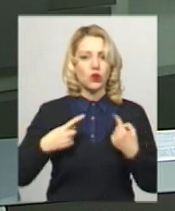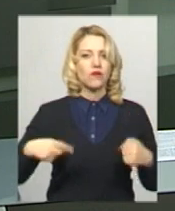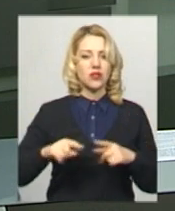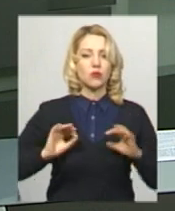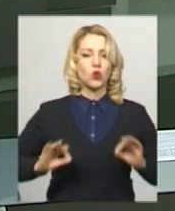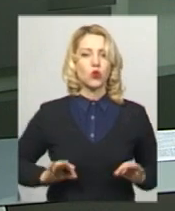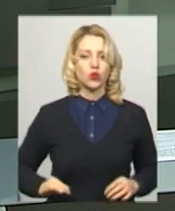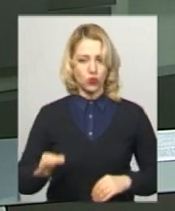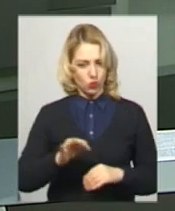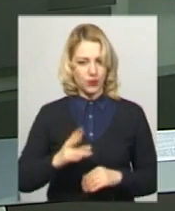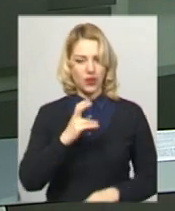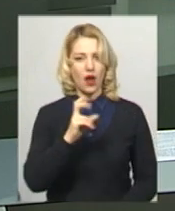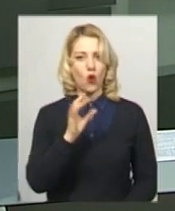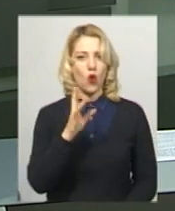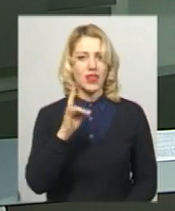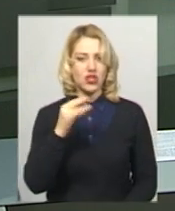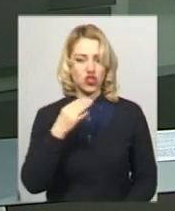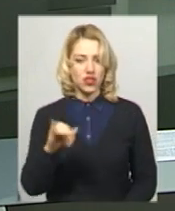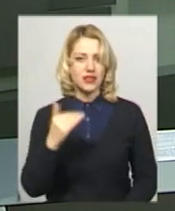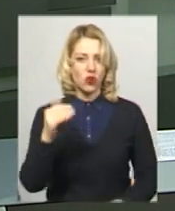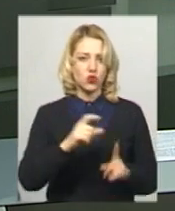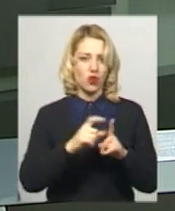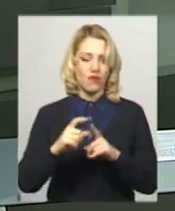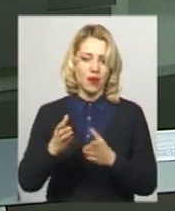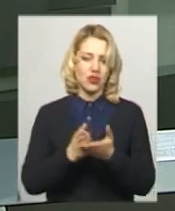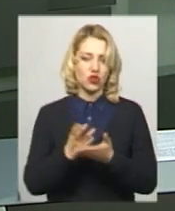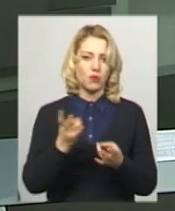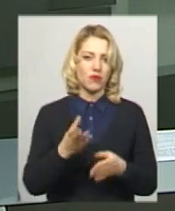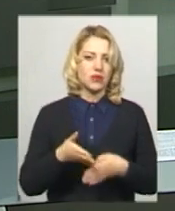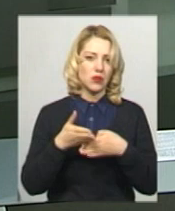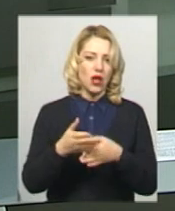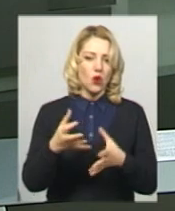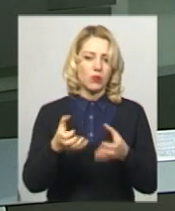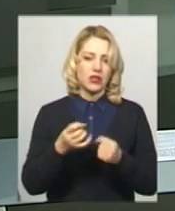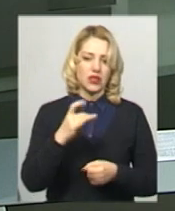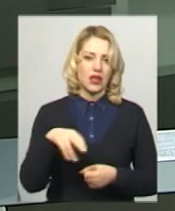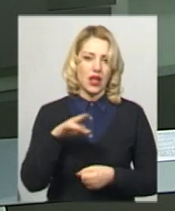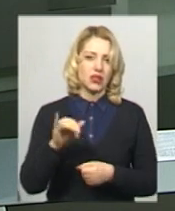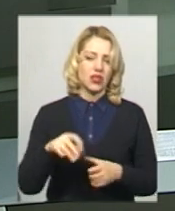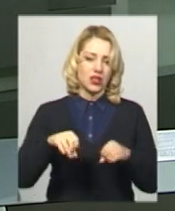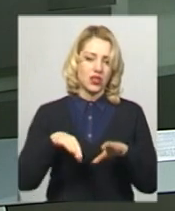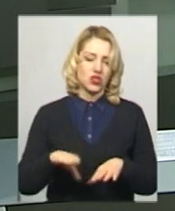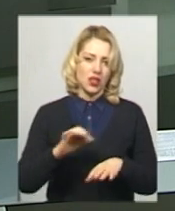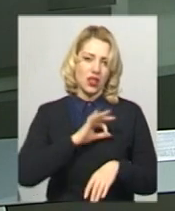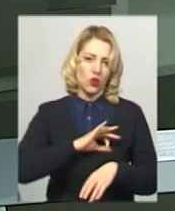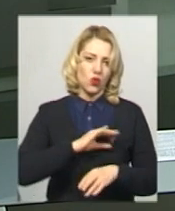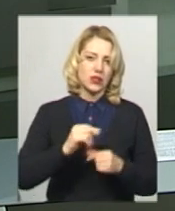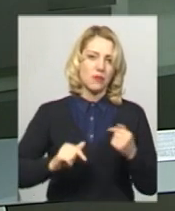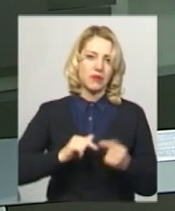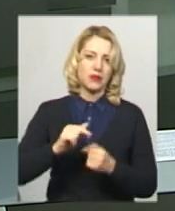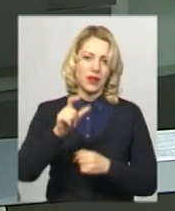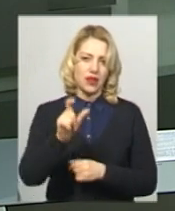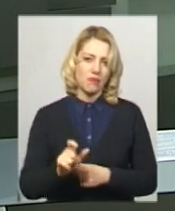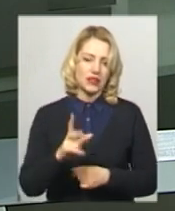прокуратури області Сергій Наконечний. За його словами, чиновник мав посприяти у прийнятті радою рішення на користь